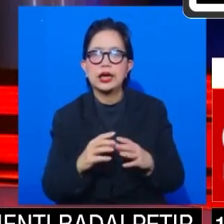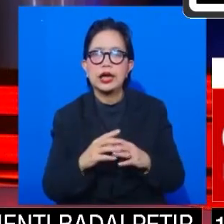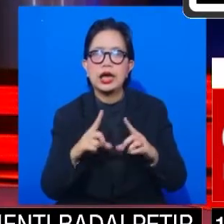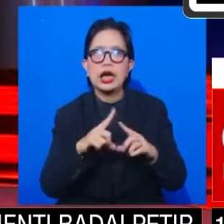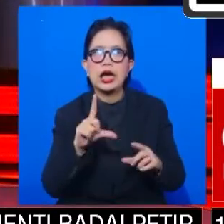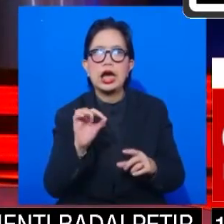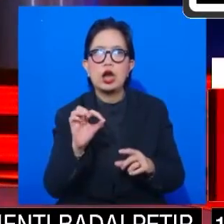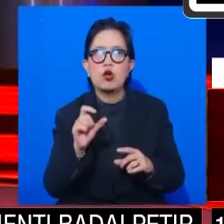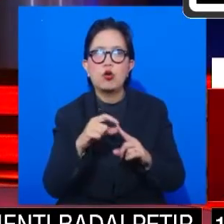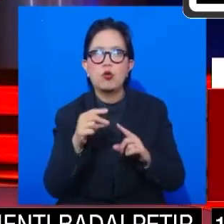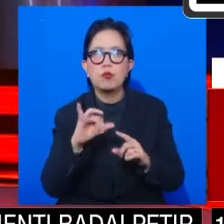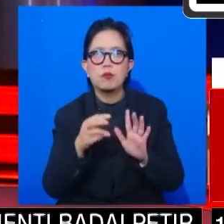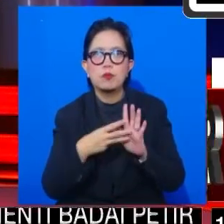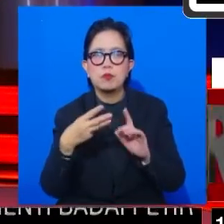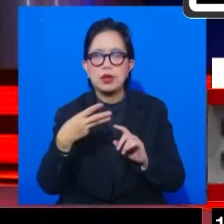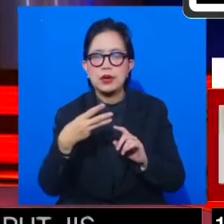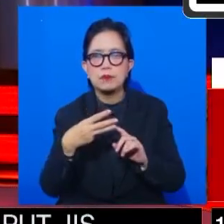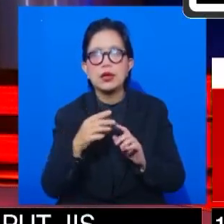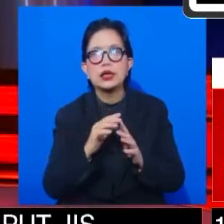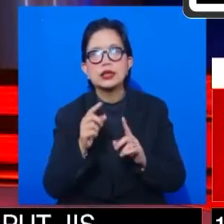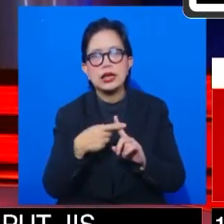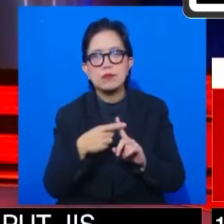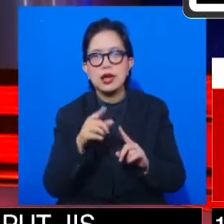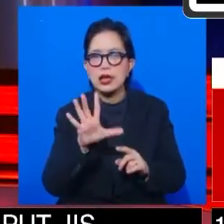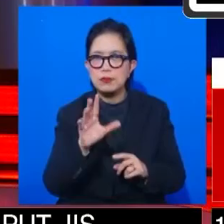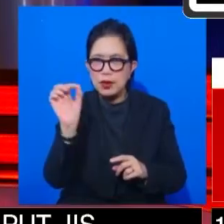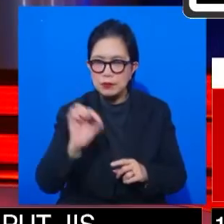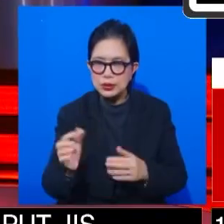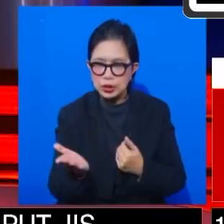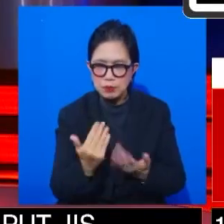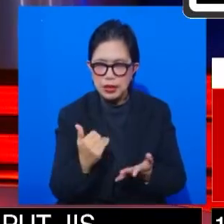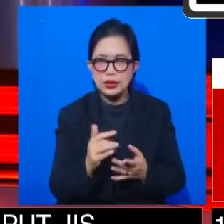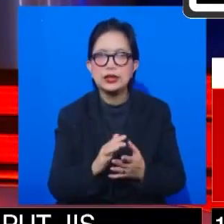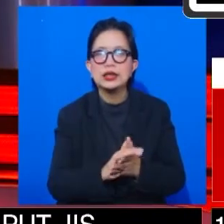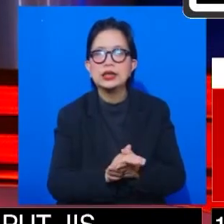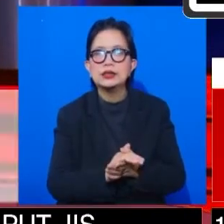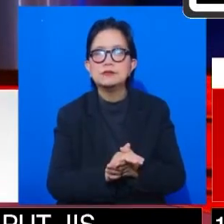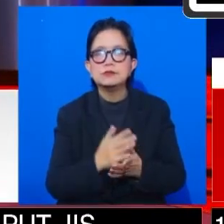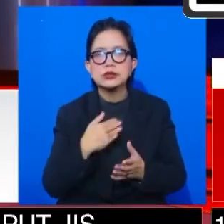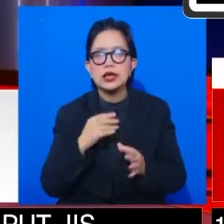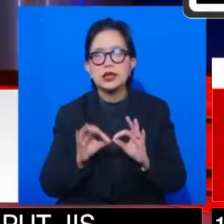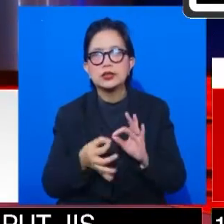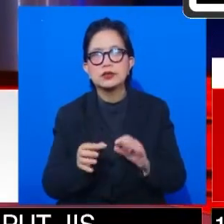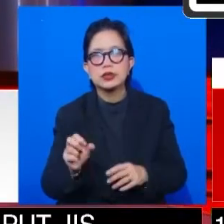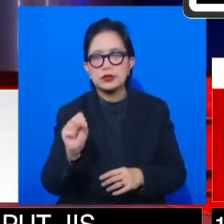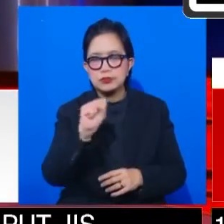ditambah cashback 5% menggunakan PayLater. Buka Alobank, buka masa depan. Saya Ayu Rahmawati pamit,